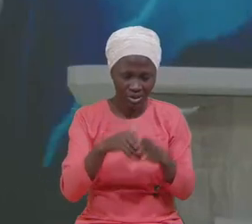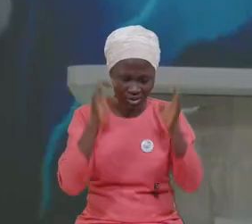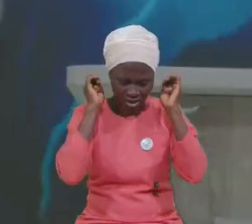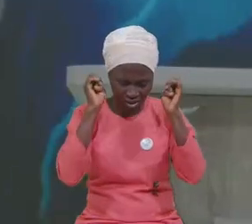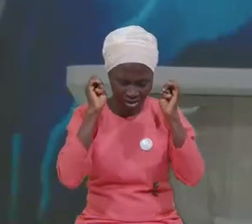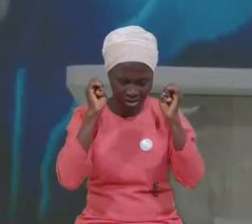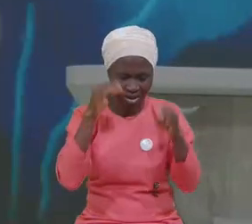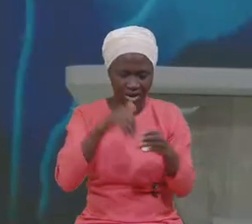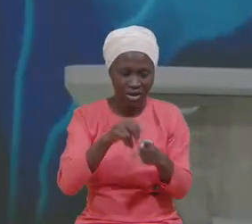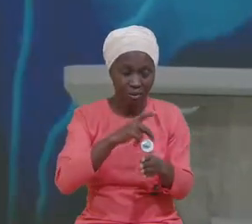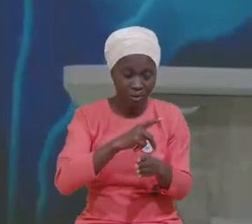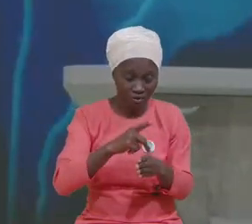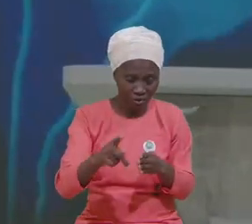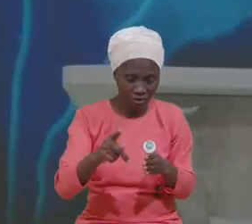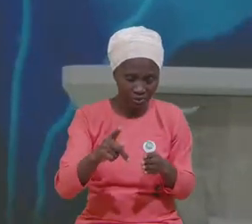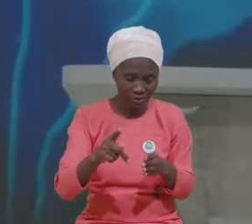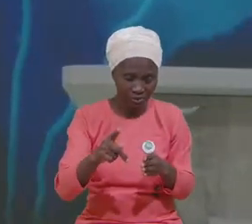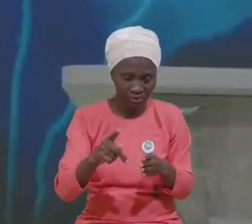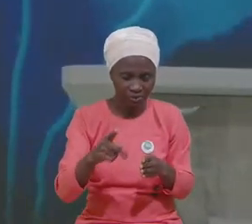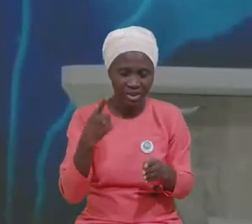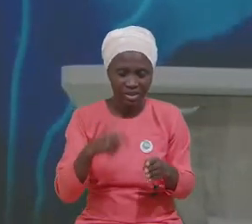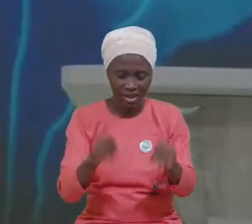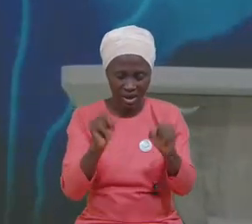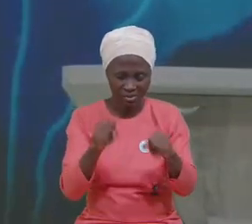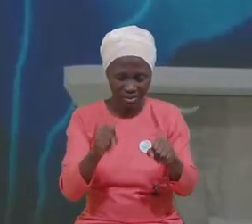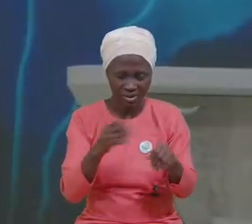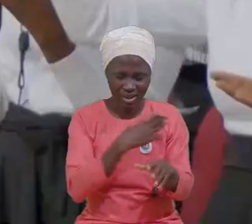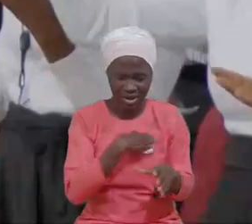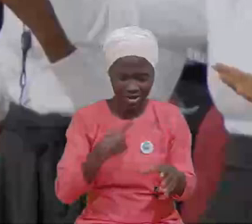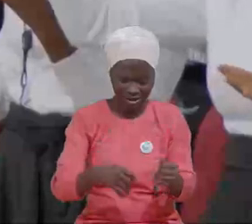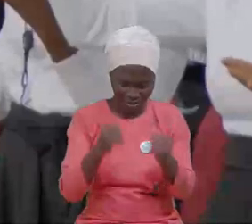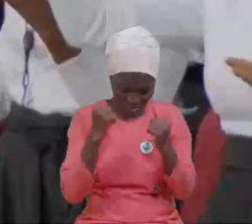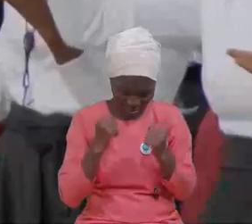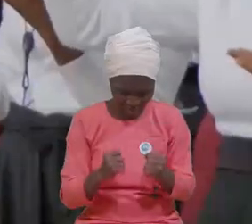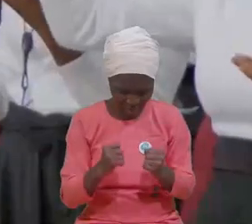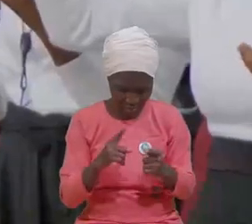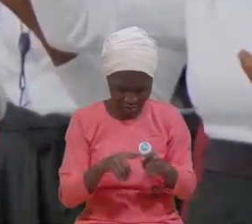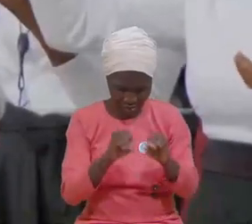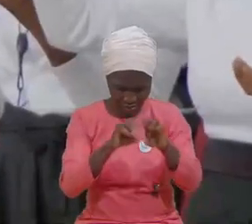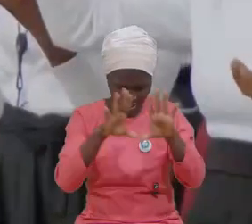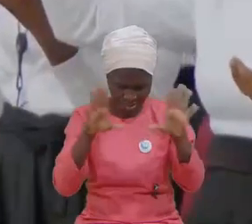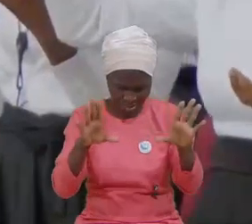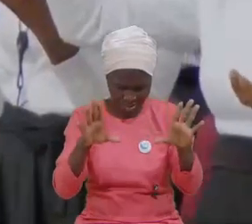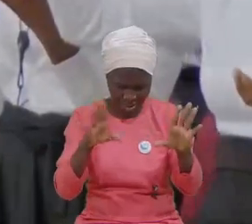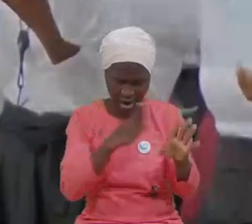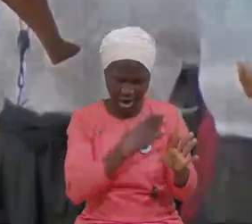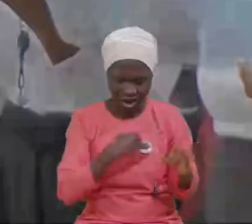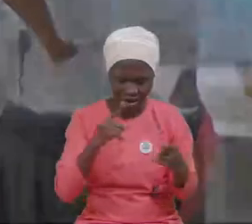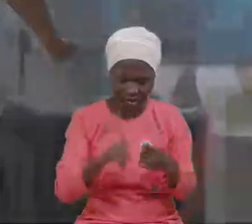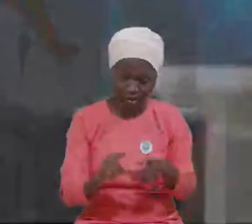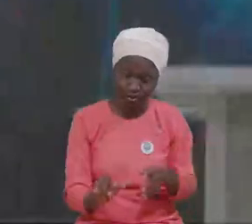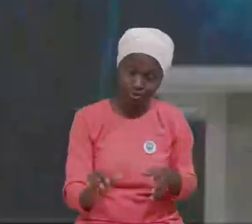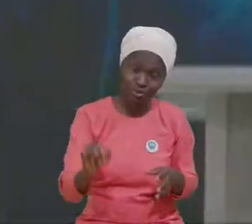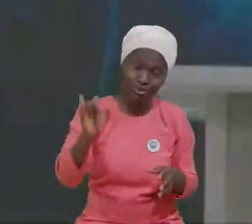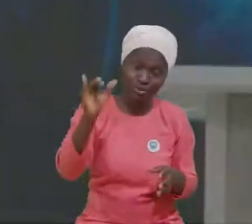études, dans la profession, la capacité, la puissance pour briller et